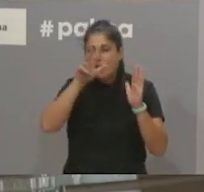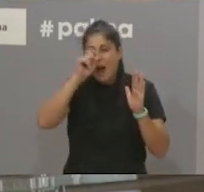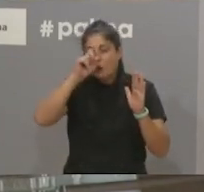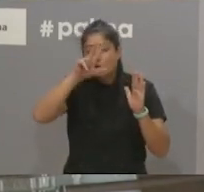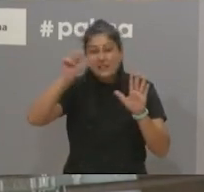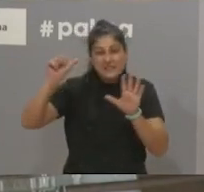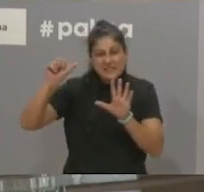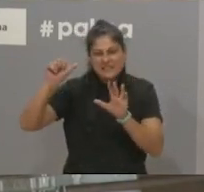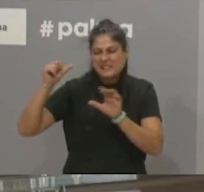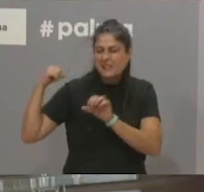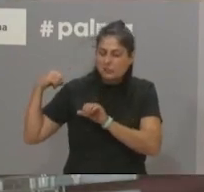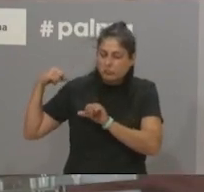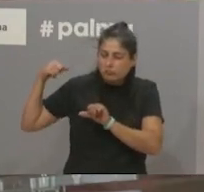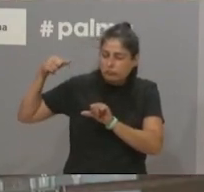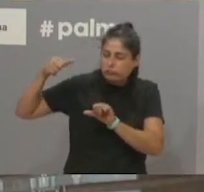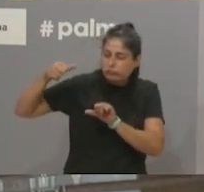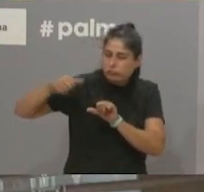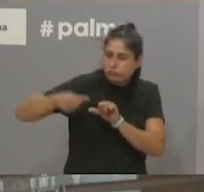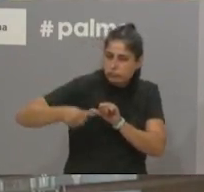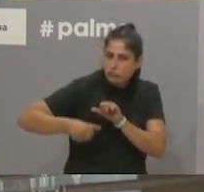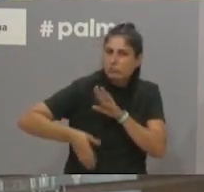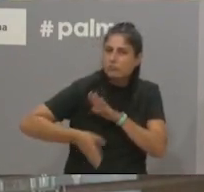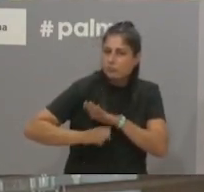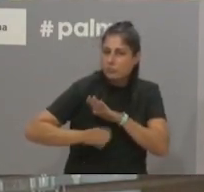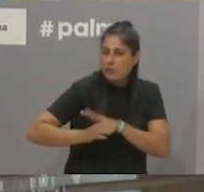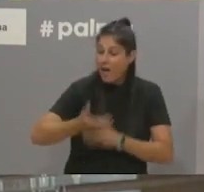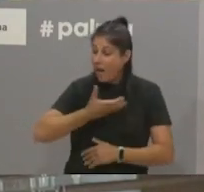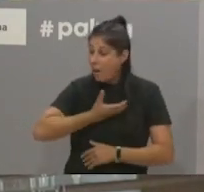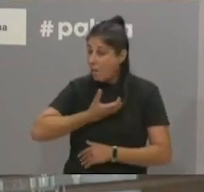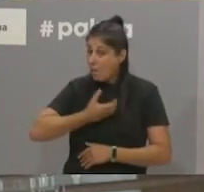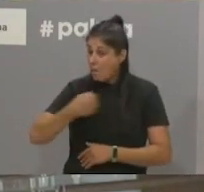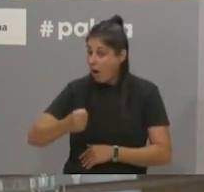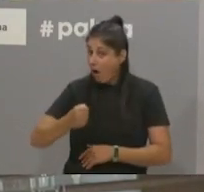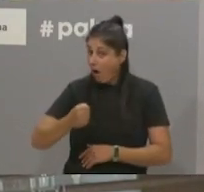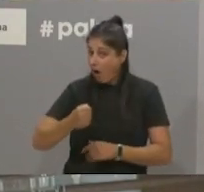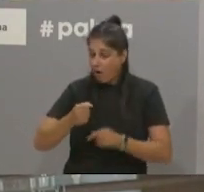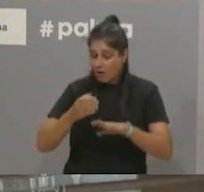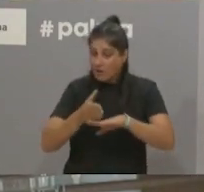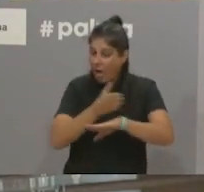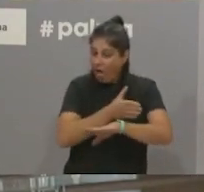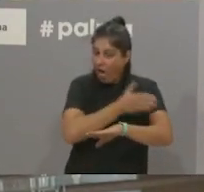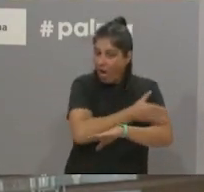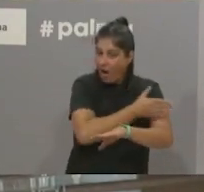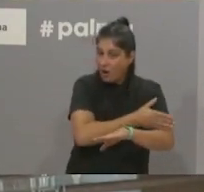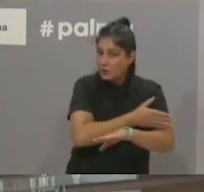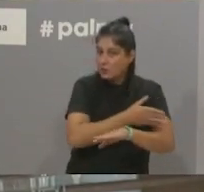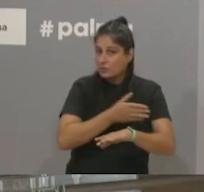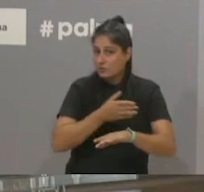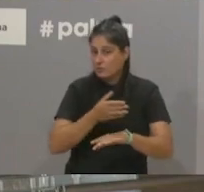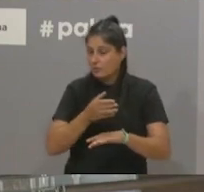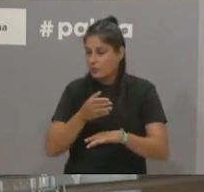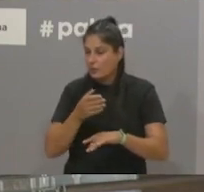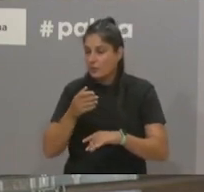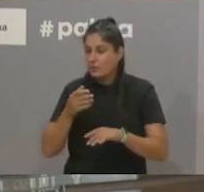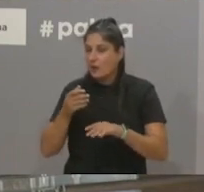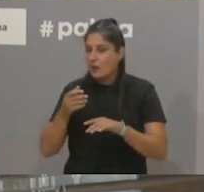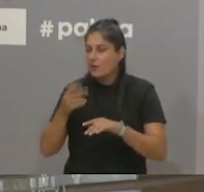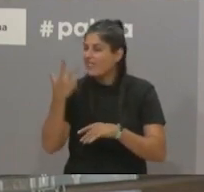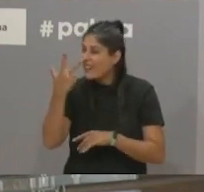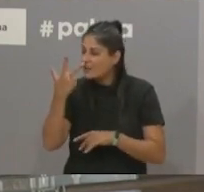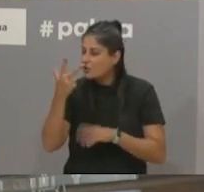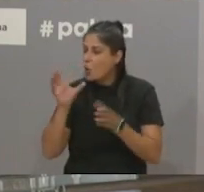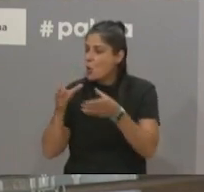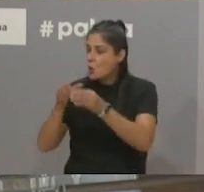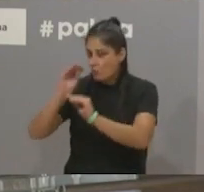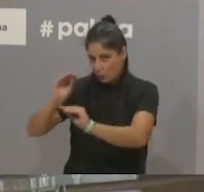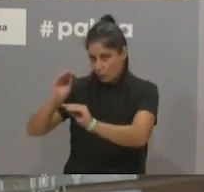anys. Cap dels Batlles que l'han precedit en el càrrec, senyor Martínez, tres dels quals del seu partit polític,